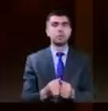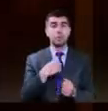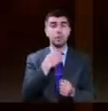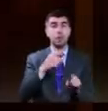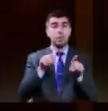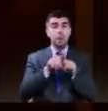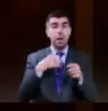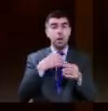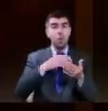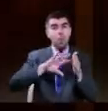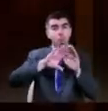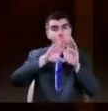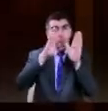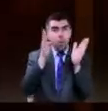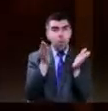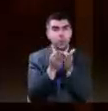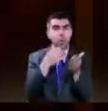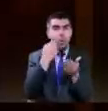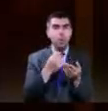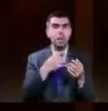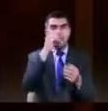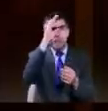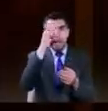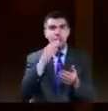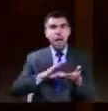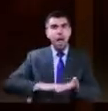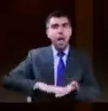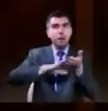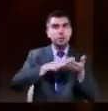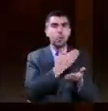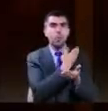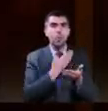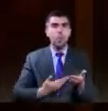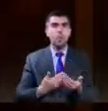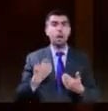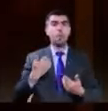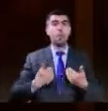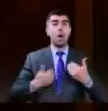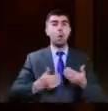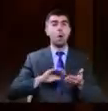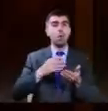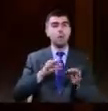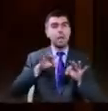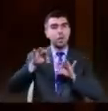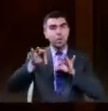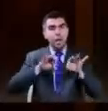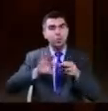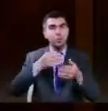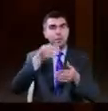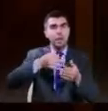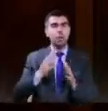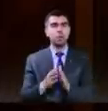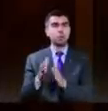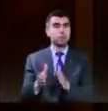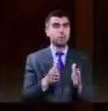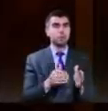وسأستعرض فيما يلي الخطوط العريضة للسياسة الحكومية في مجال النهوض بهذه الفئة من المجتمع، وكذا بعض الإجراءات المتخذة في هذا الإطار.